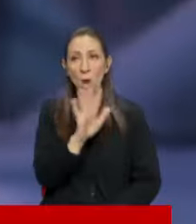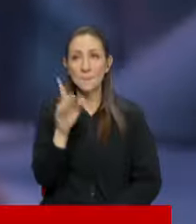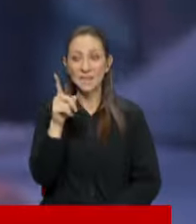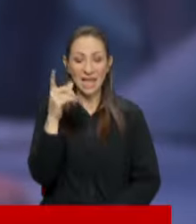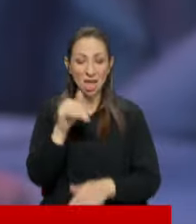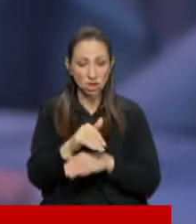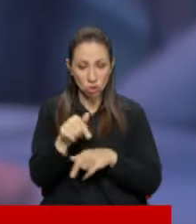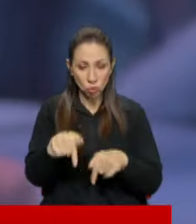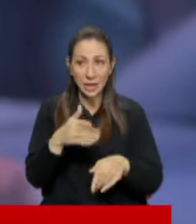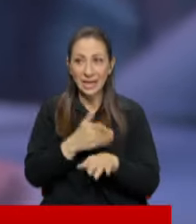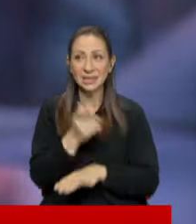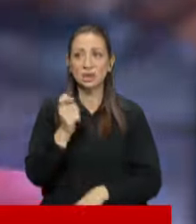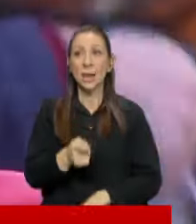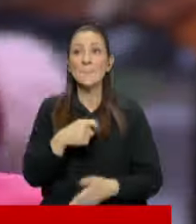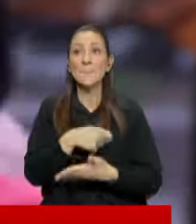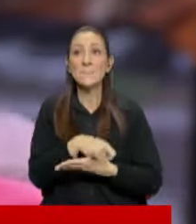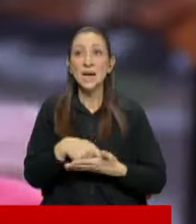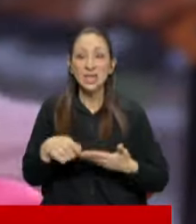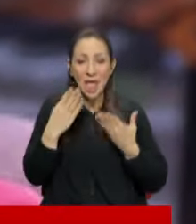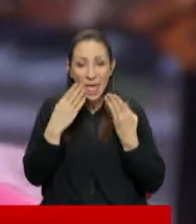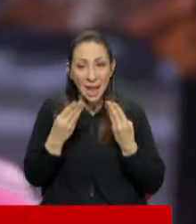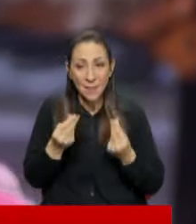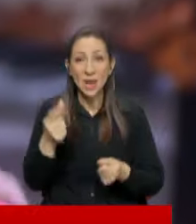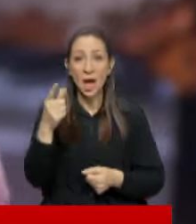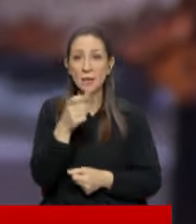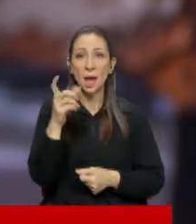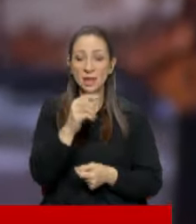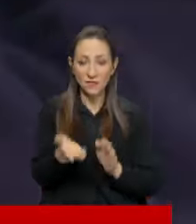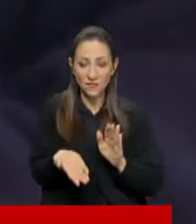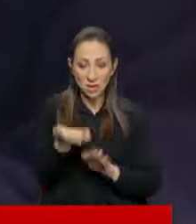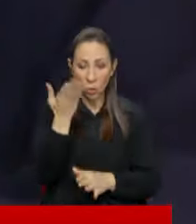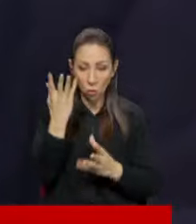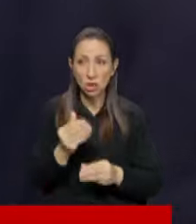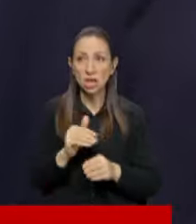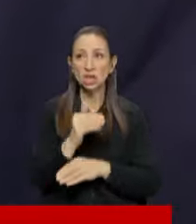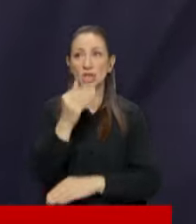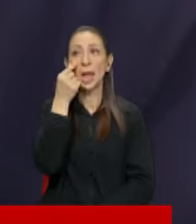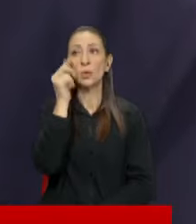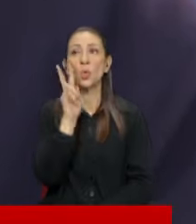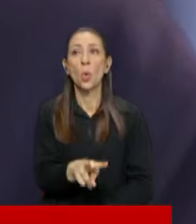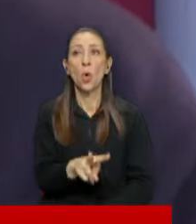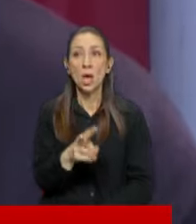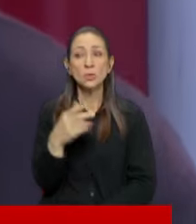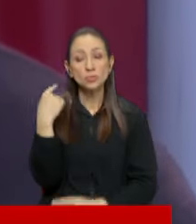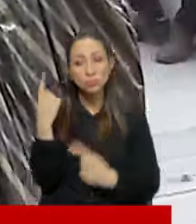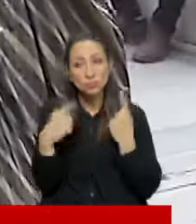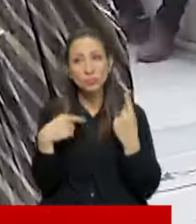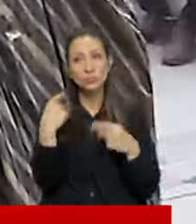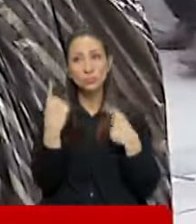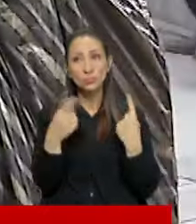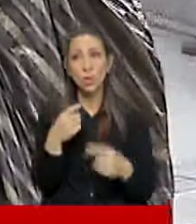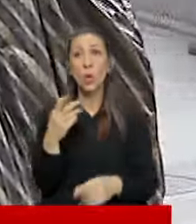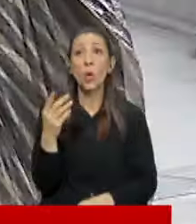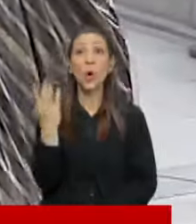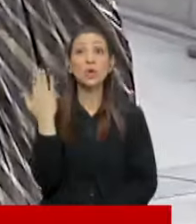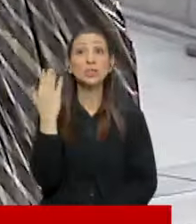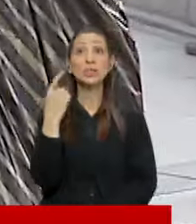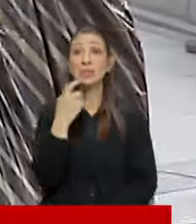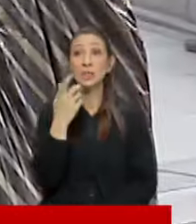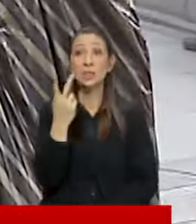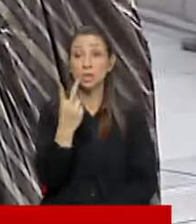bir de yaşadığı gerçeği. Maaşlarındaki erimenin aydan aya arttığını yaşayarak görüyor. Kara kara düşünüyor. O yıllarda